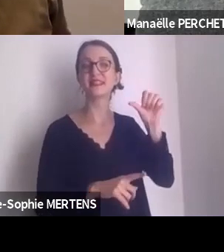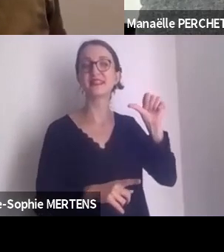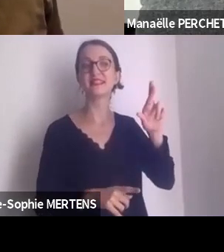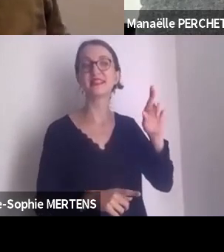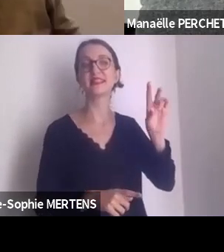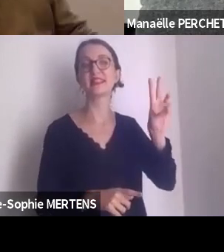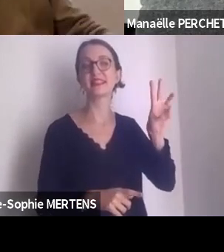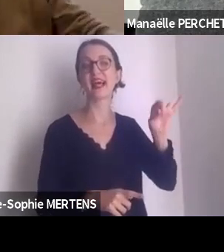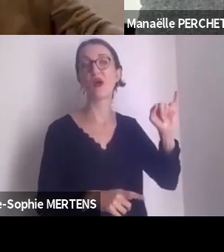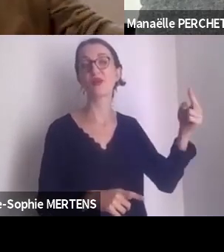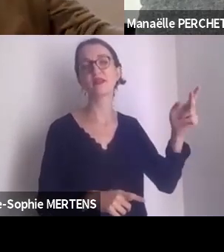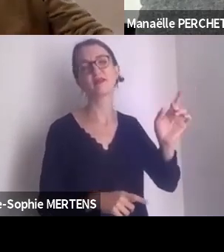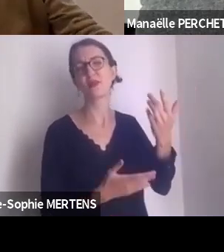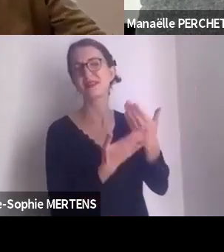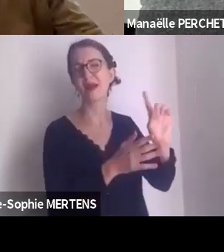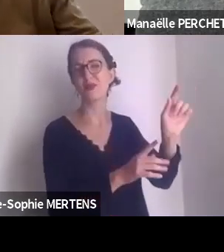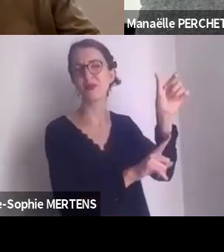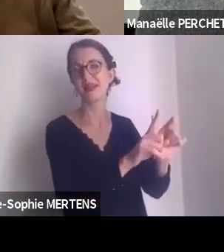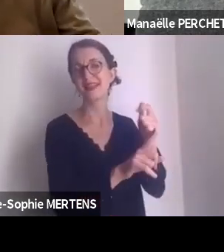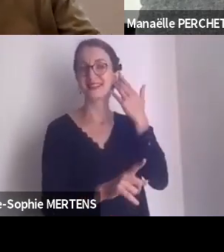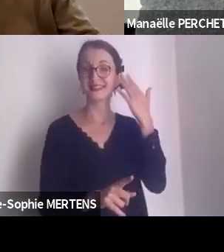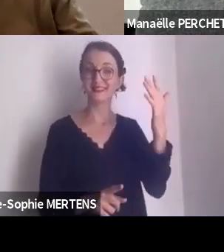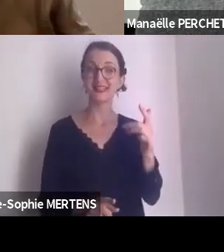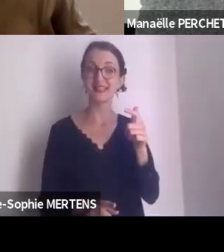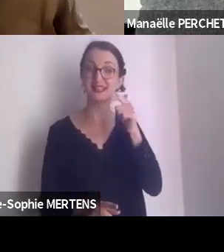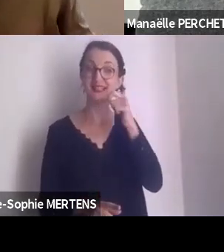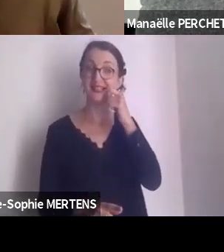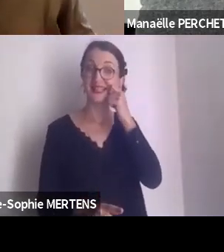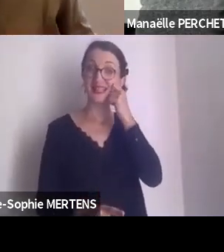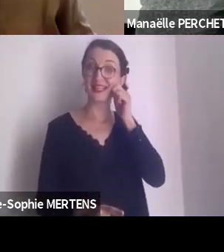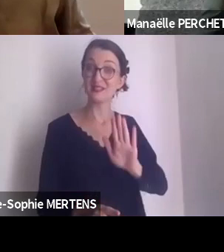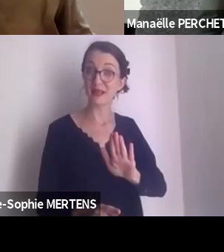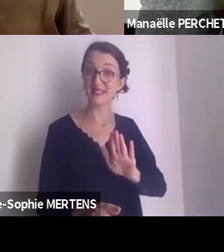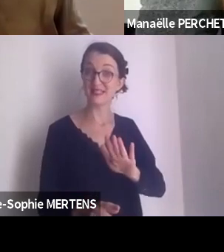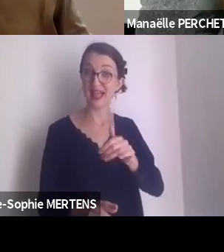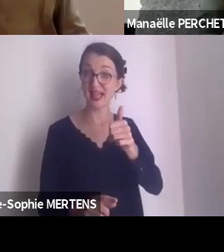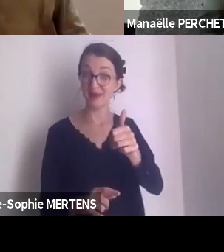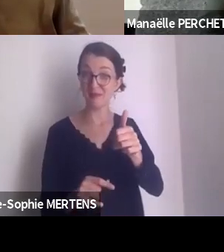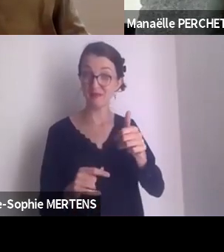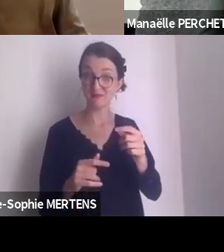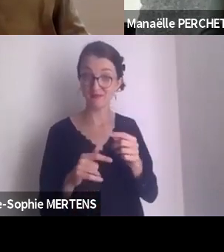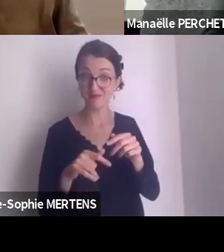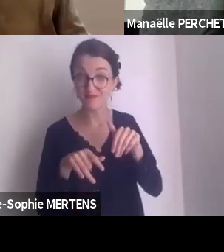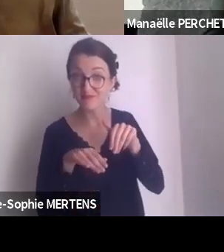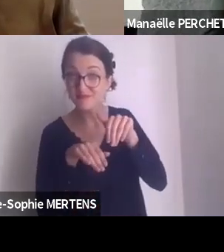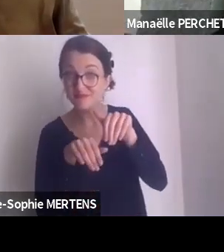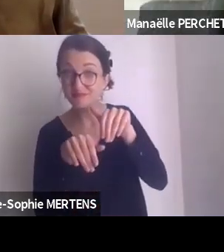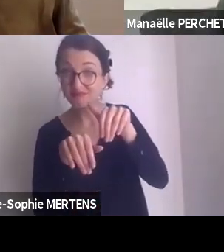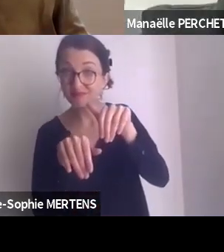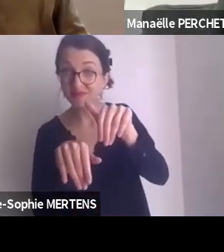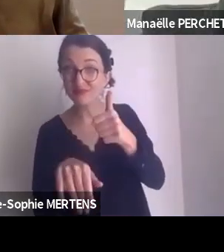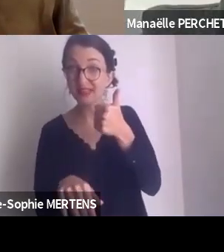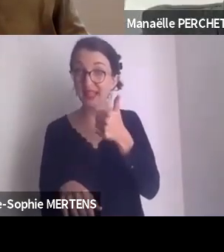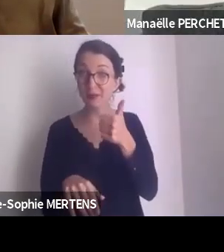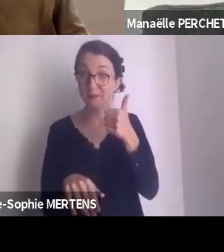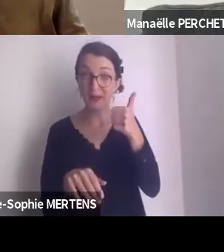pas les espèces les plus fortes ni les plus intelligentes, mais celles qui s'adaptent le mieux au changement, donc, entre guillemets, les plus agiles.